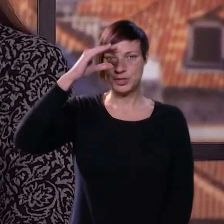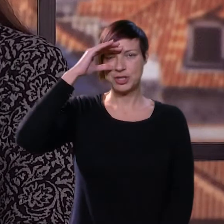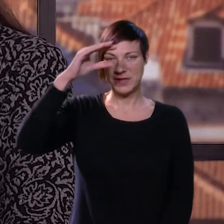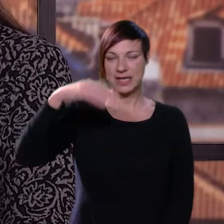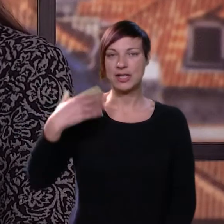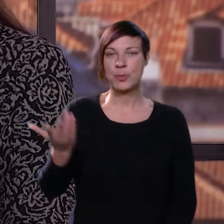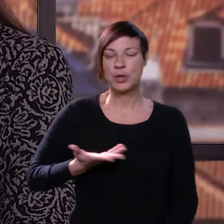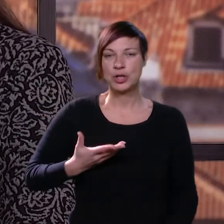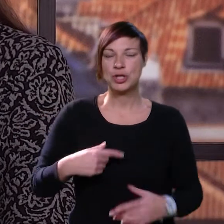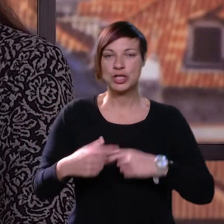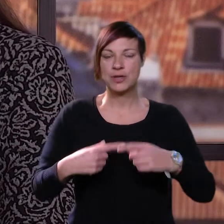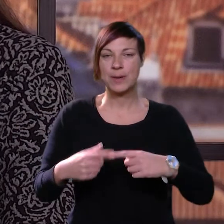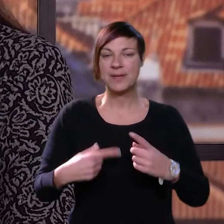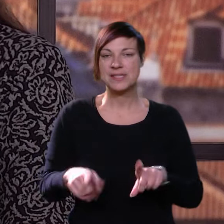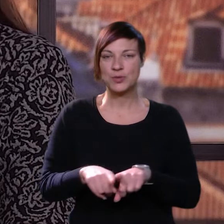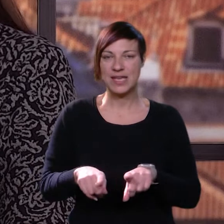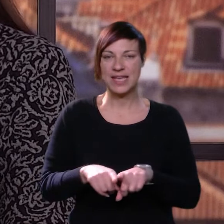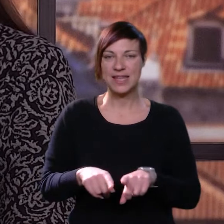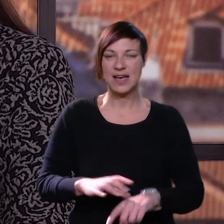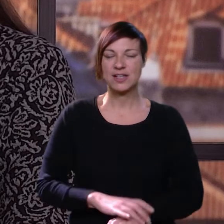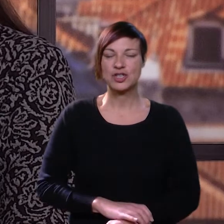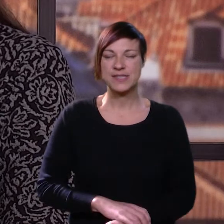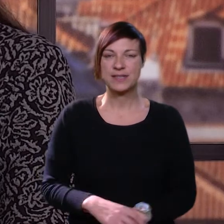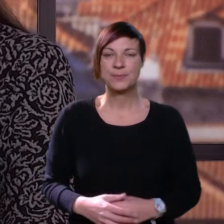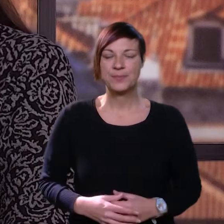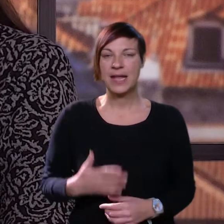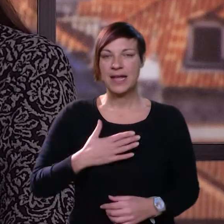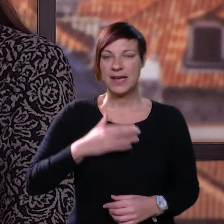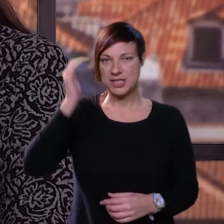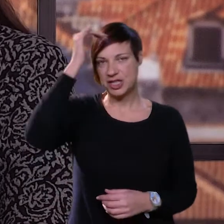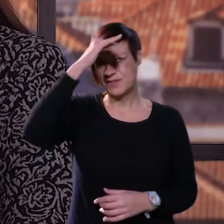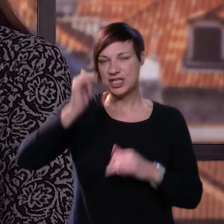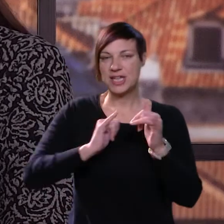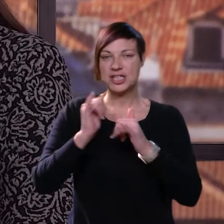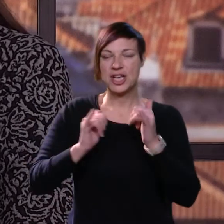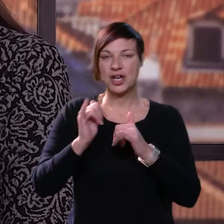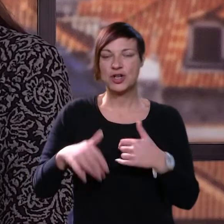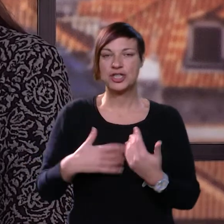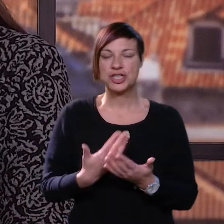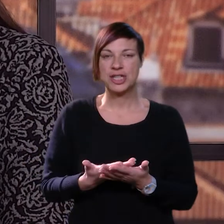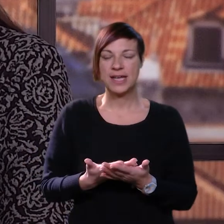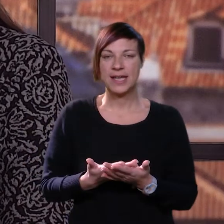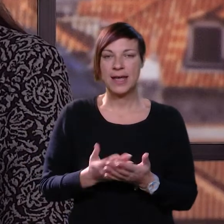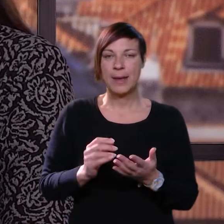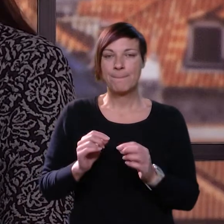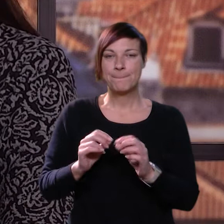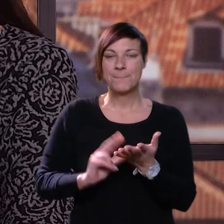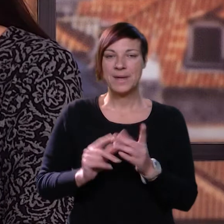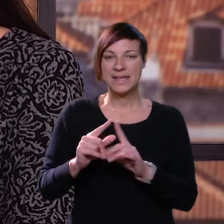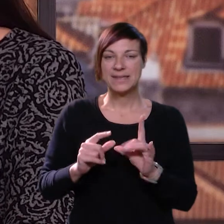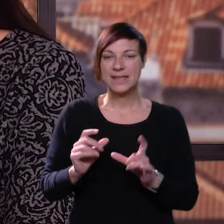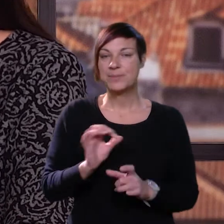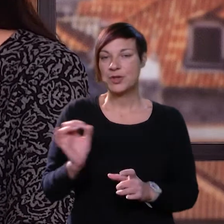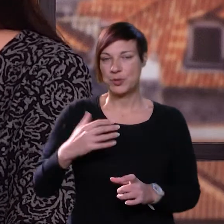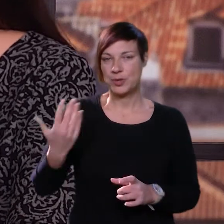večer poštovani gledatelji i dobrodošli u još jednu emisiju Jednakost. Naša večerašnja gošća je Marijana